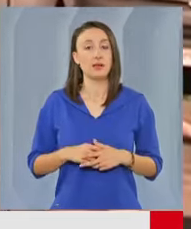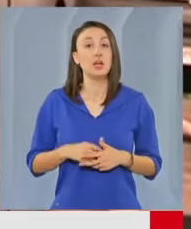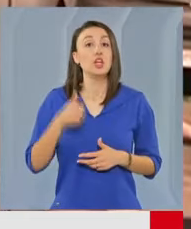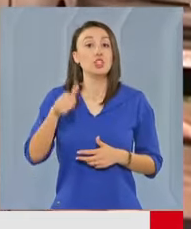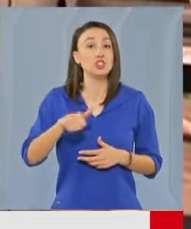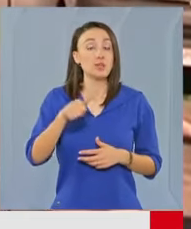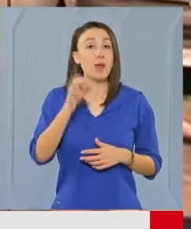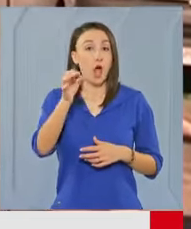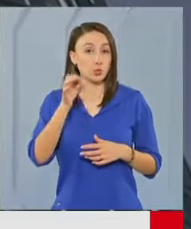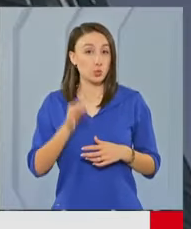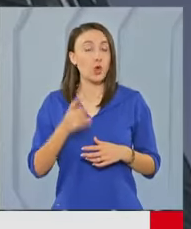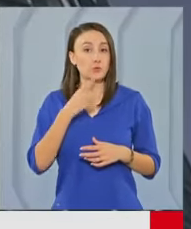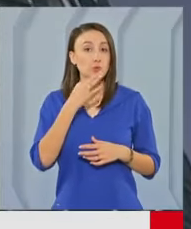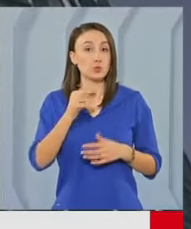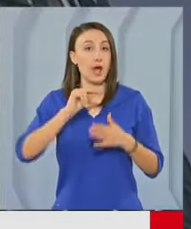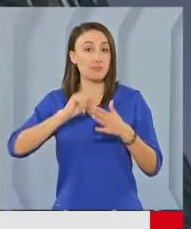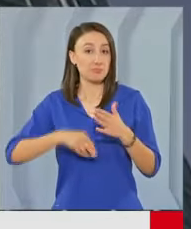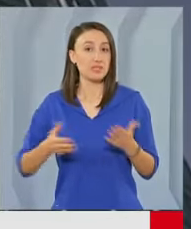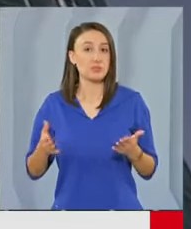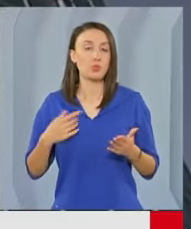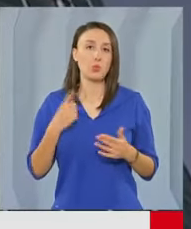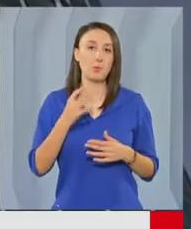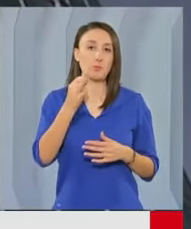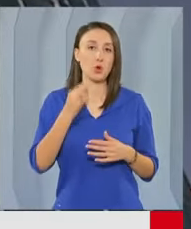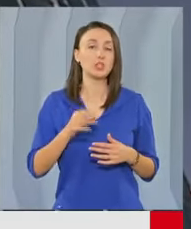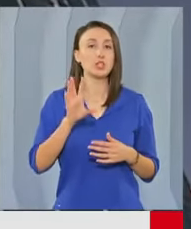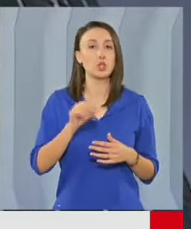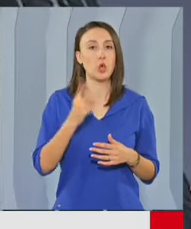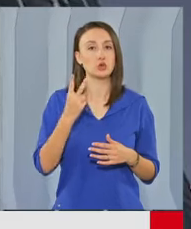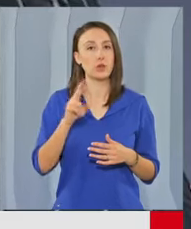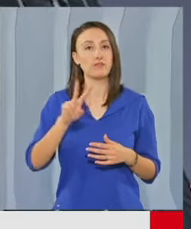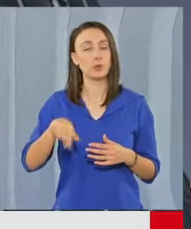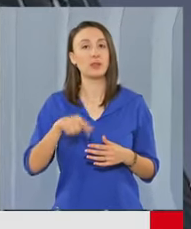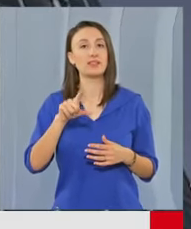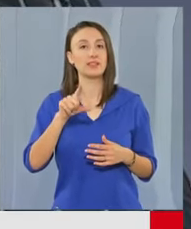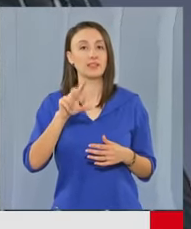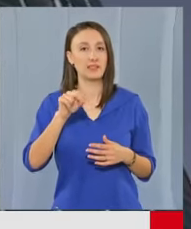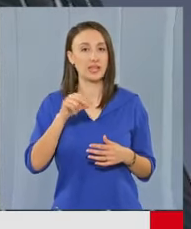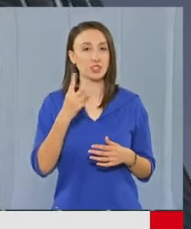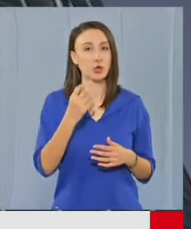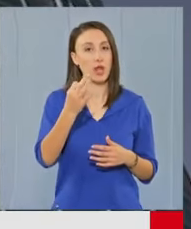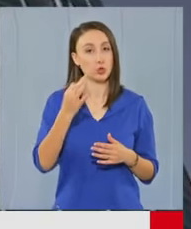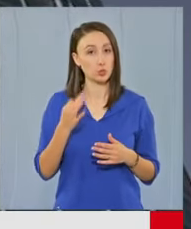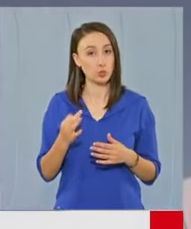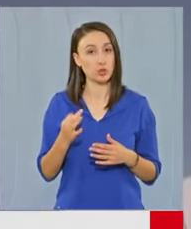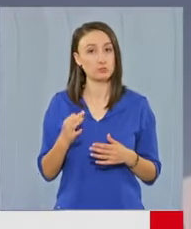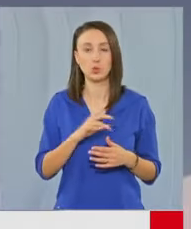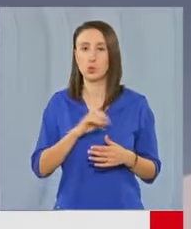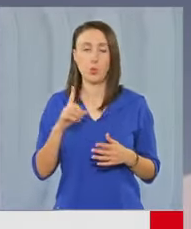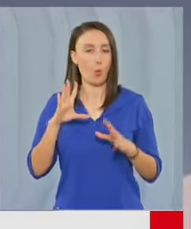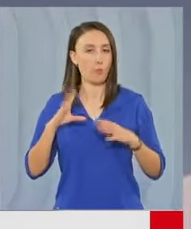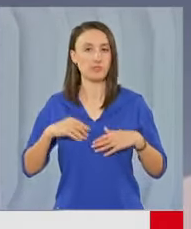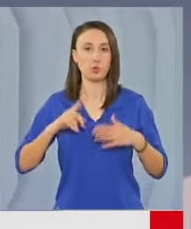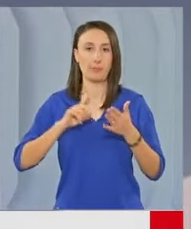de 16% au fost declarați admiși iar un procent de 92,5% dintre candidații respinși nu au